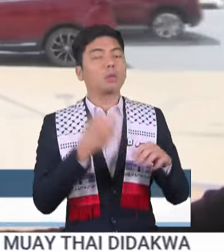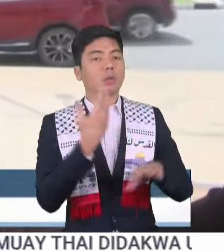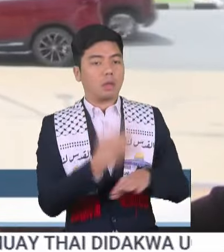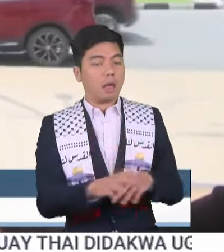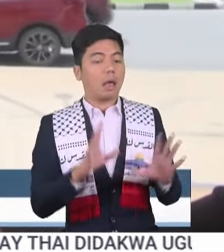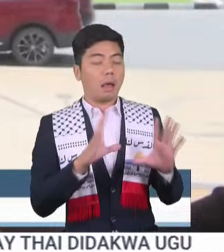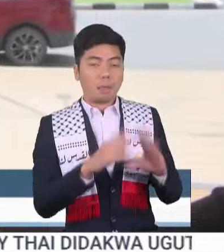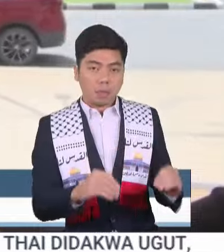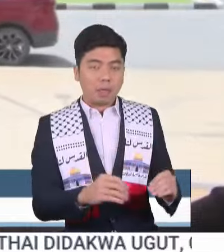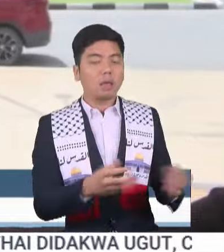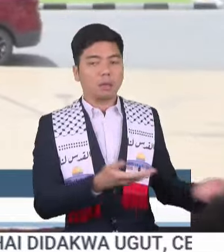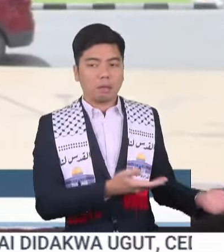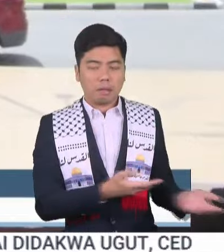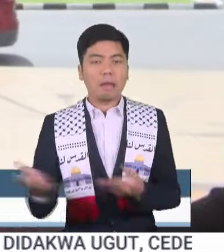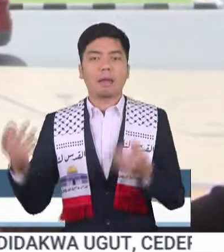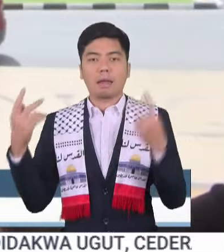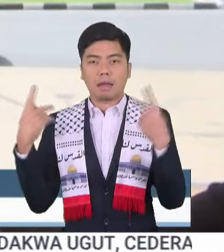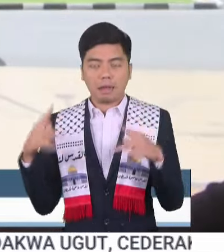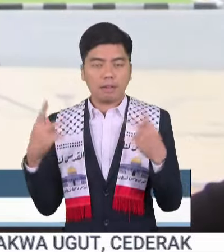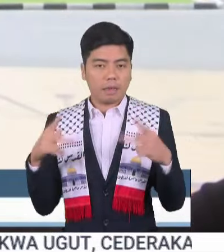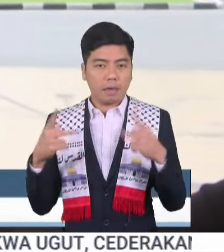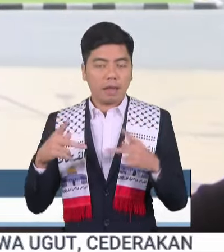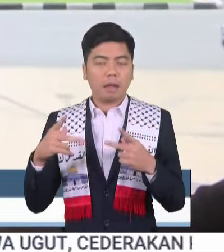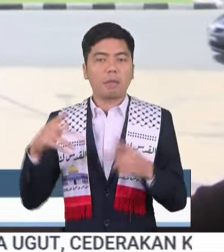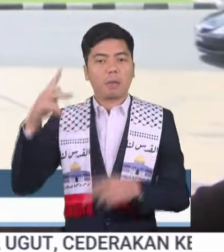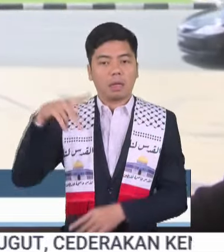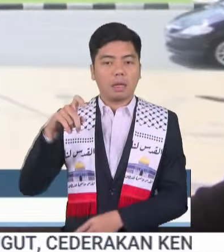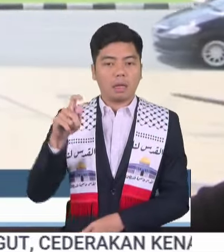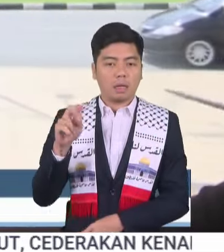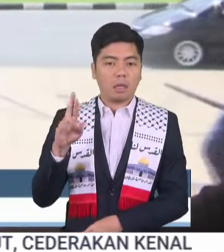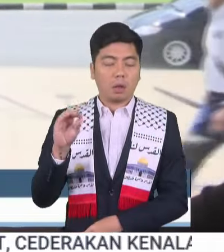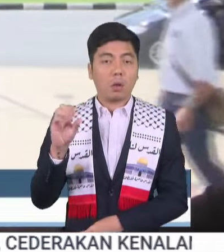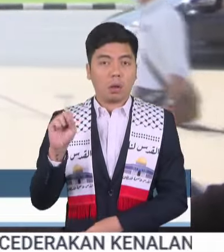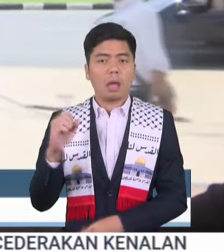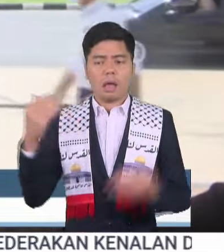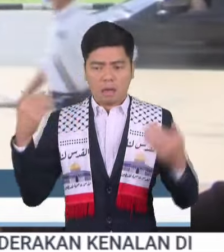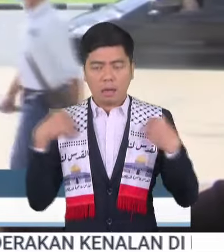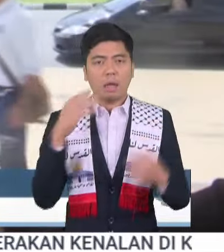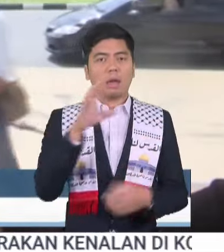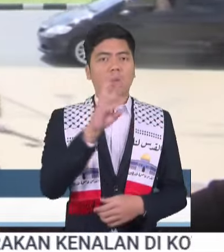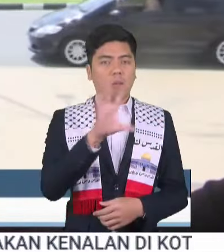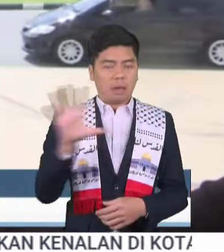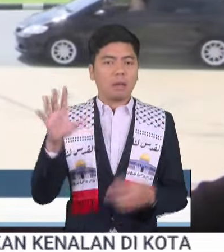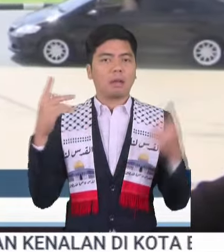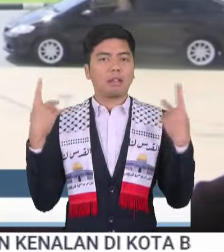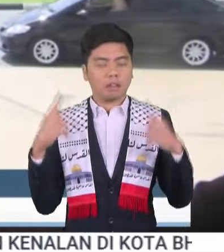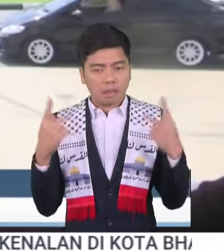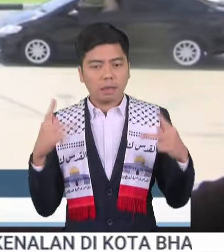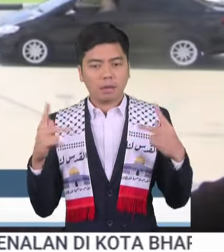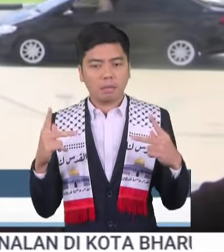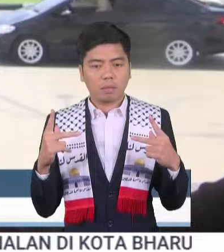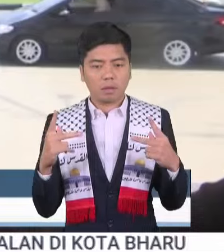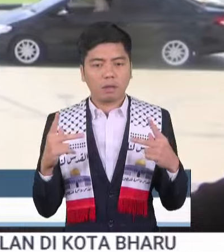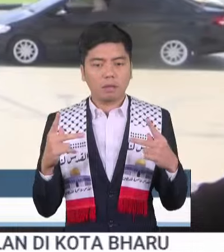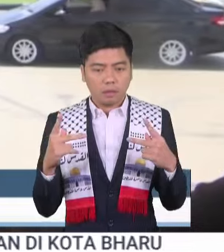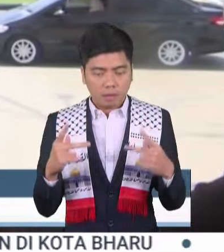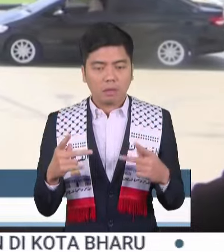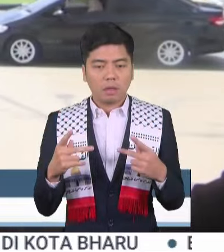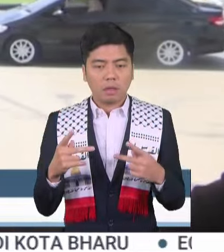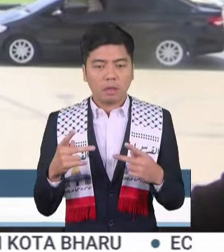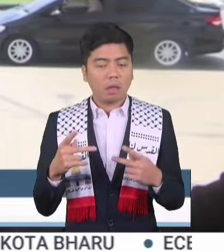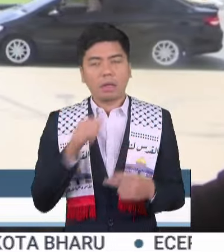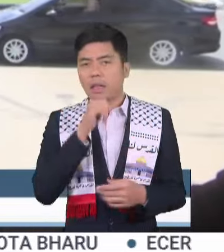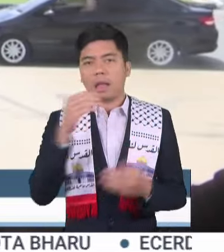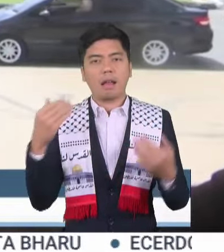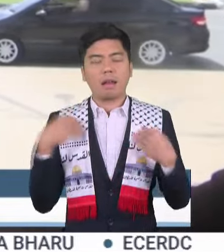boleh mbak ke pengedar sah yang register dengan Petros. Ada 65 di Sarawak tu. Pengedar khas ya akan terima tong gas ya. Si ada